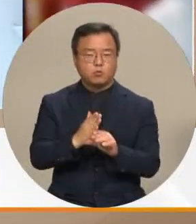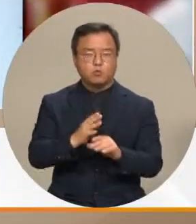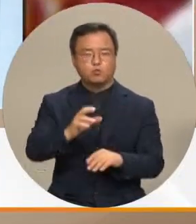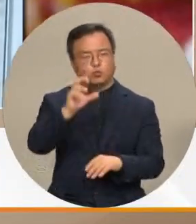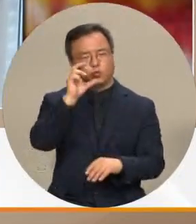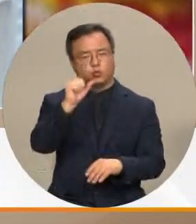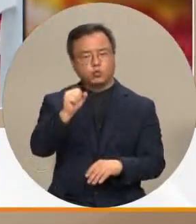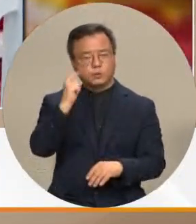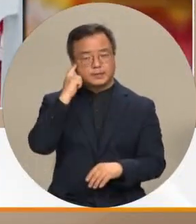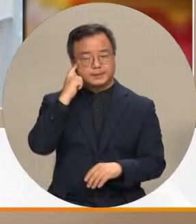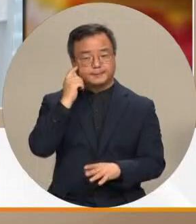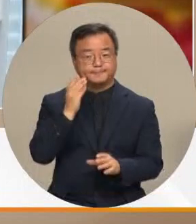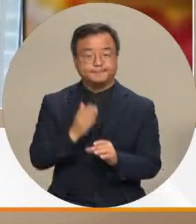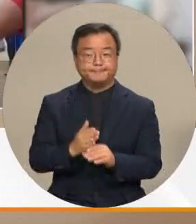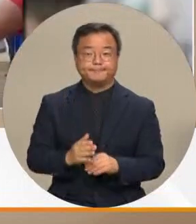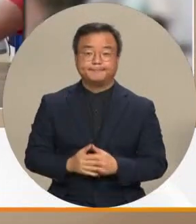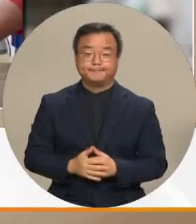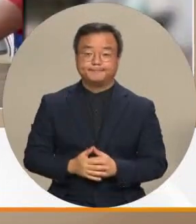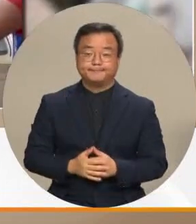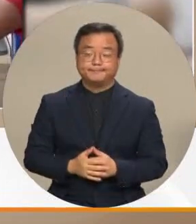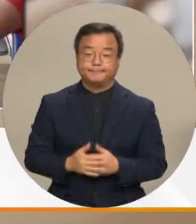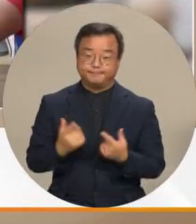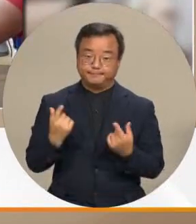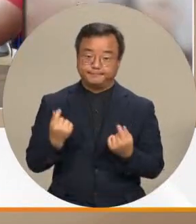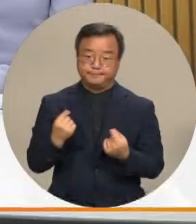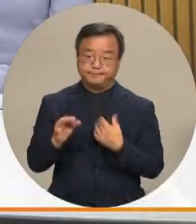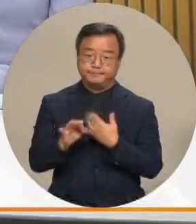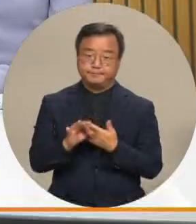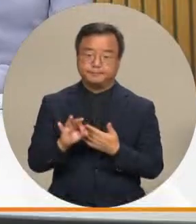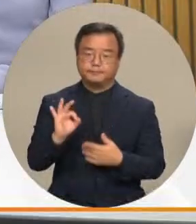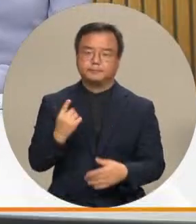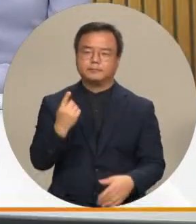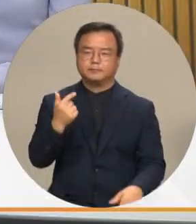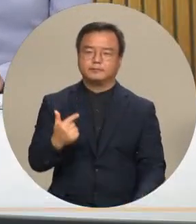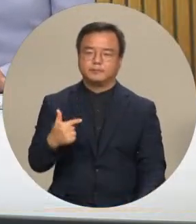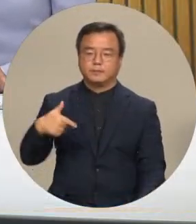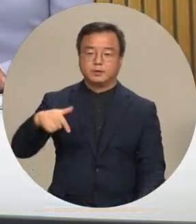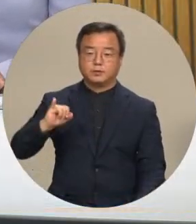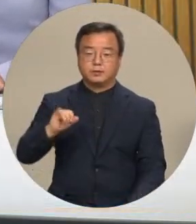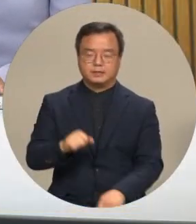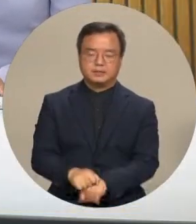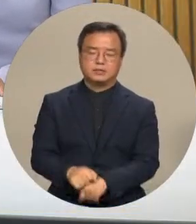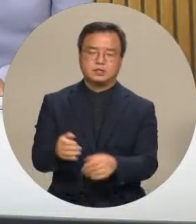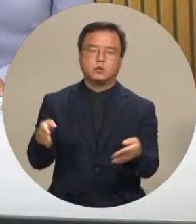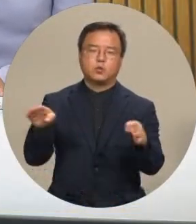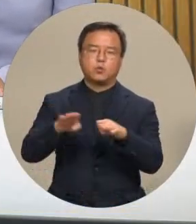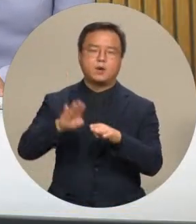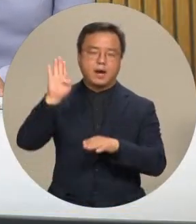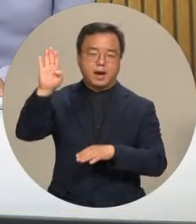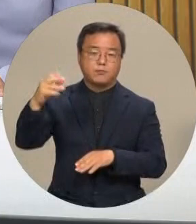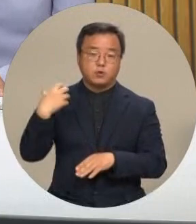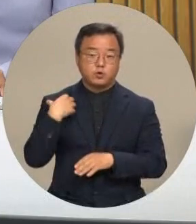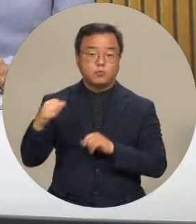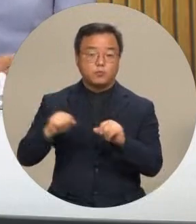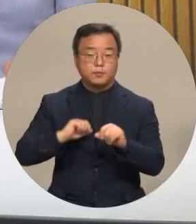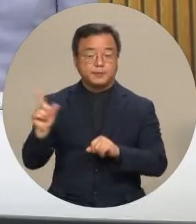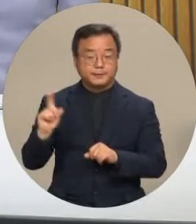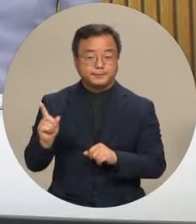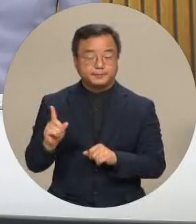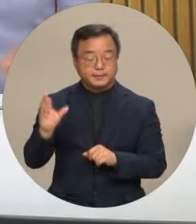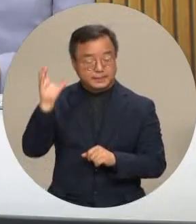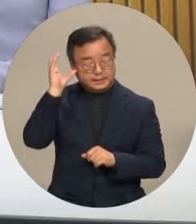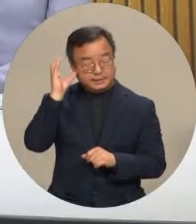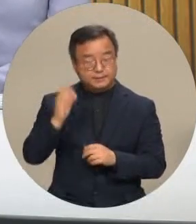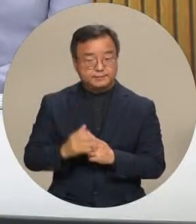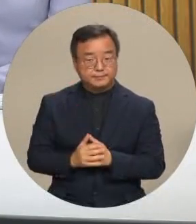보고 있습니다 네 그렇다면이 온기창고가 앞으로 어떤 역할을 하기를 바라십니까 아